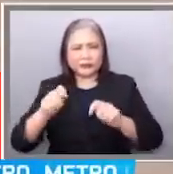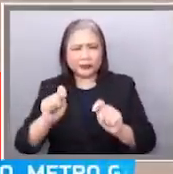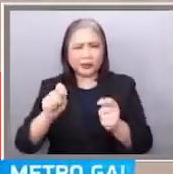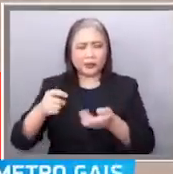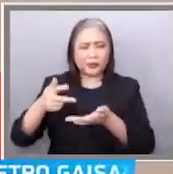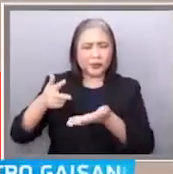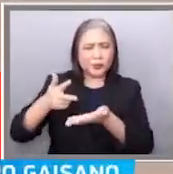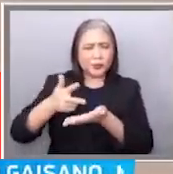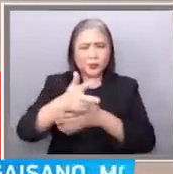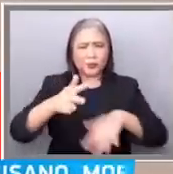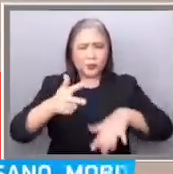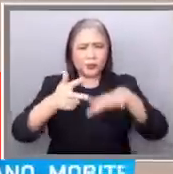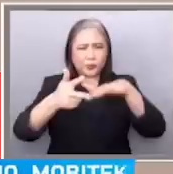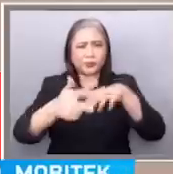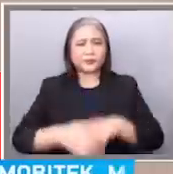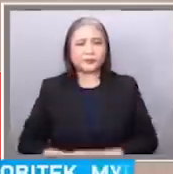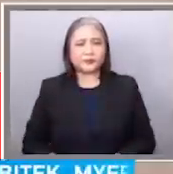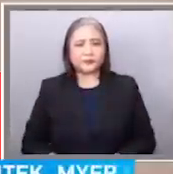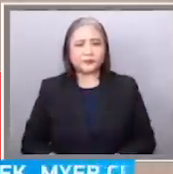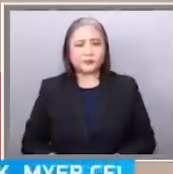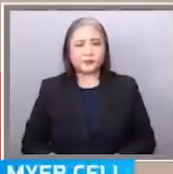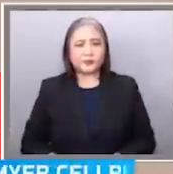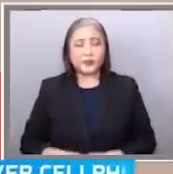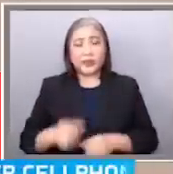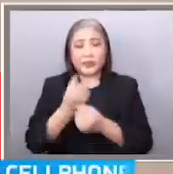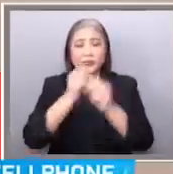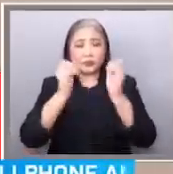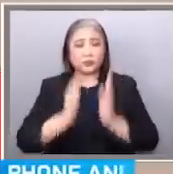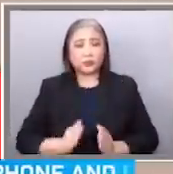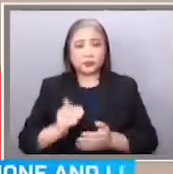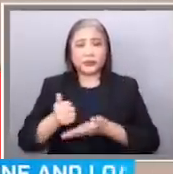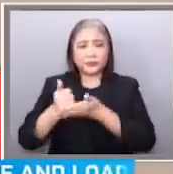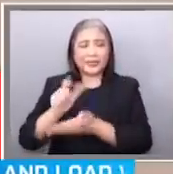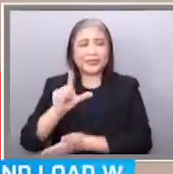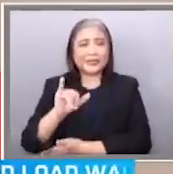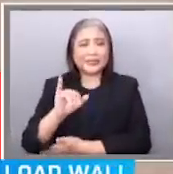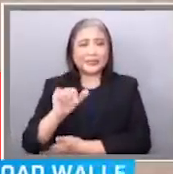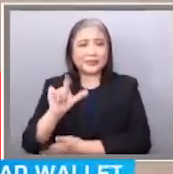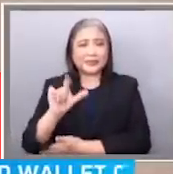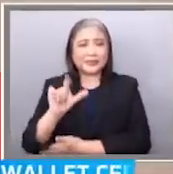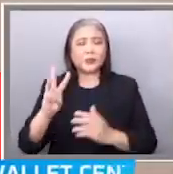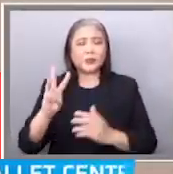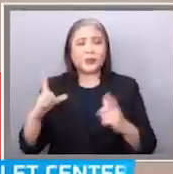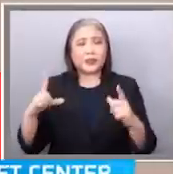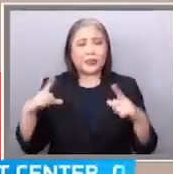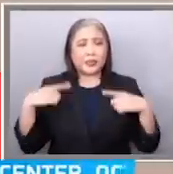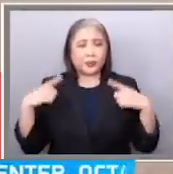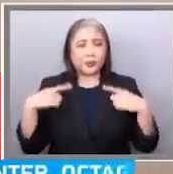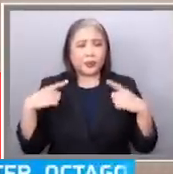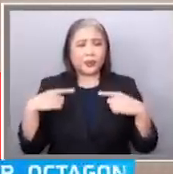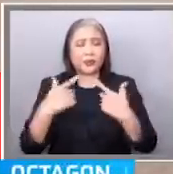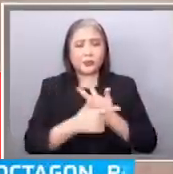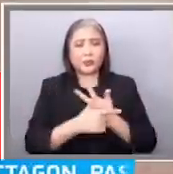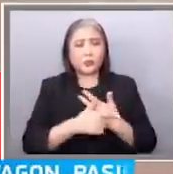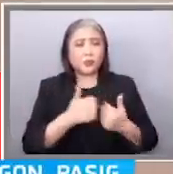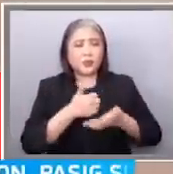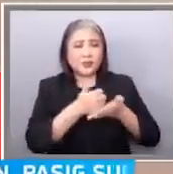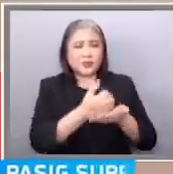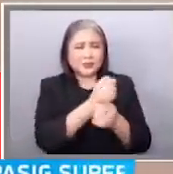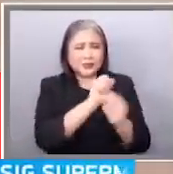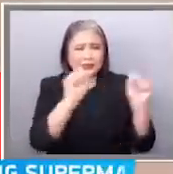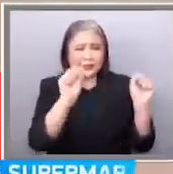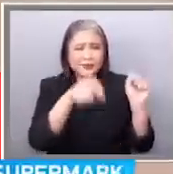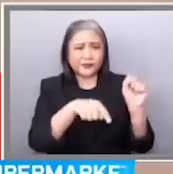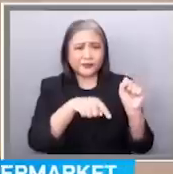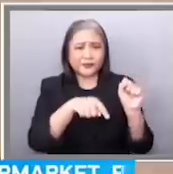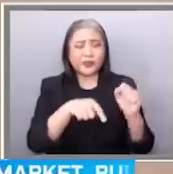Nagtulong-tulong ang mga rescuer sa Liliw, Laguna para maisalba ang isang residenteng natrap sa rumaragasang baha. Mabilis na tumaas ang tubig sa lugar dahil sa